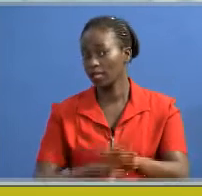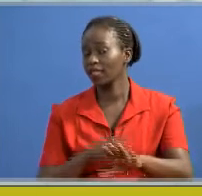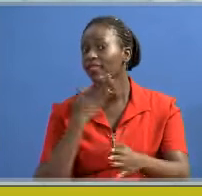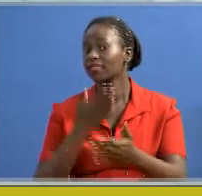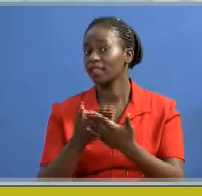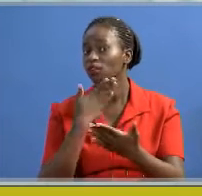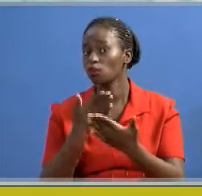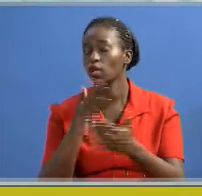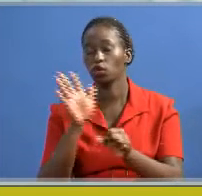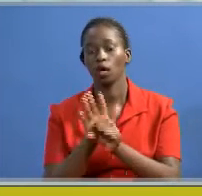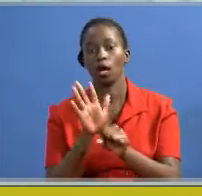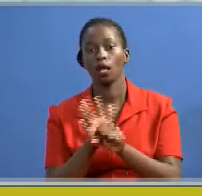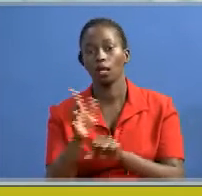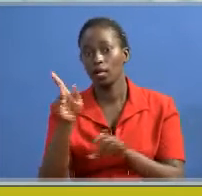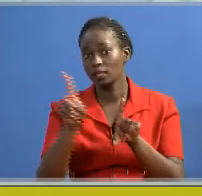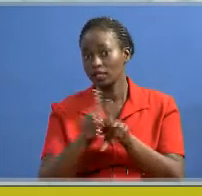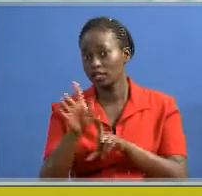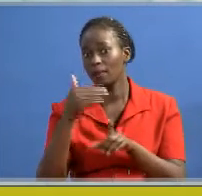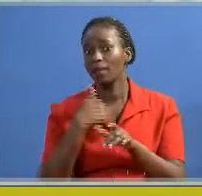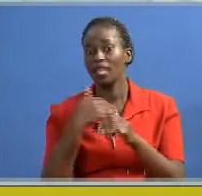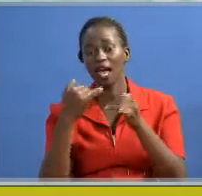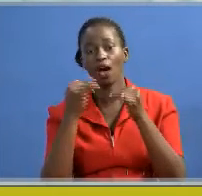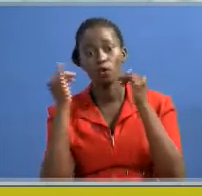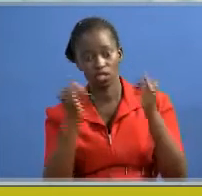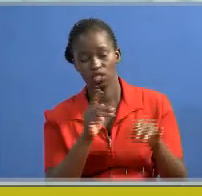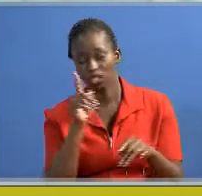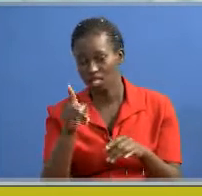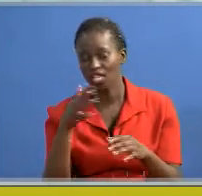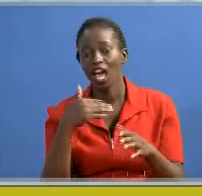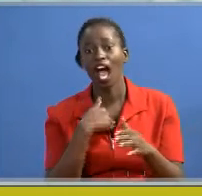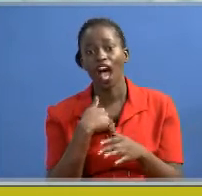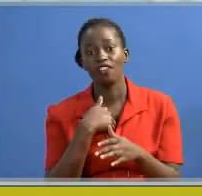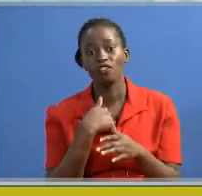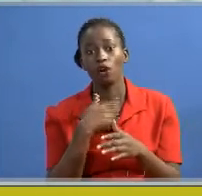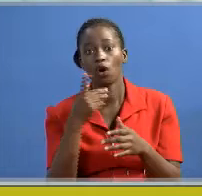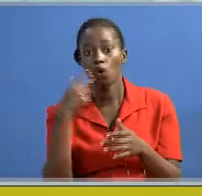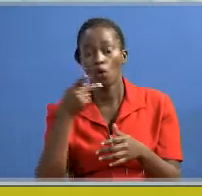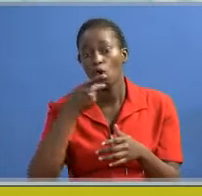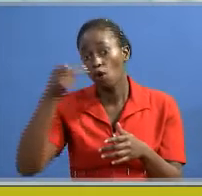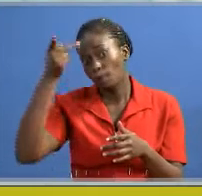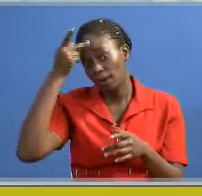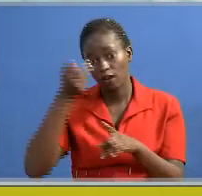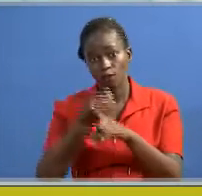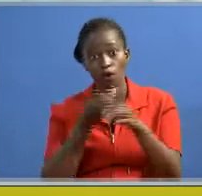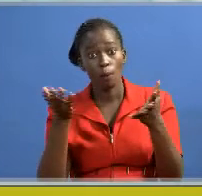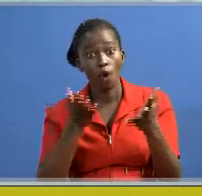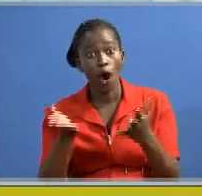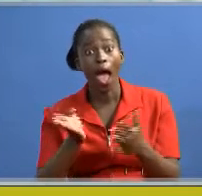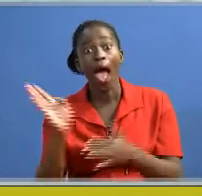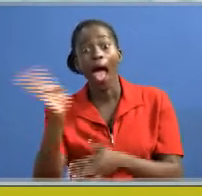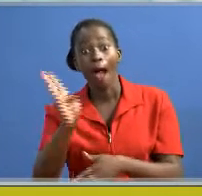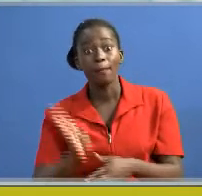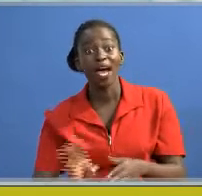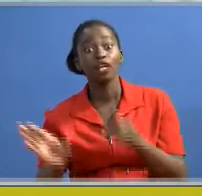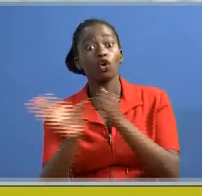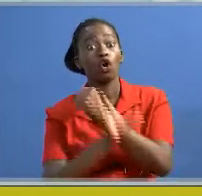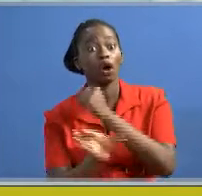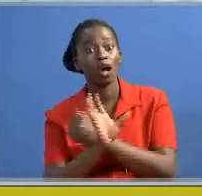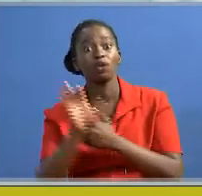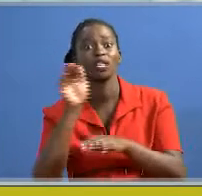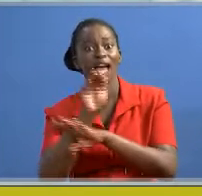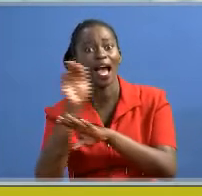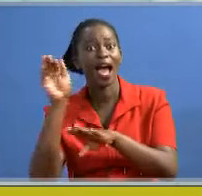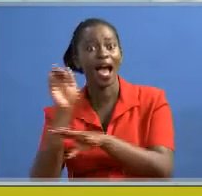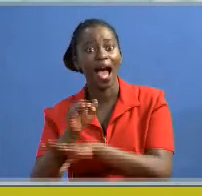Shukrani sana Mariam Salim kwa taarifa hiyo. Na tukizidi kuangazia masuala mengine ni kwamba wazazi kutoka kaunti ya Baringo wameiomba serikali